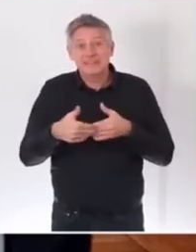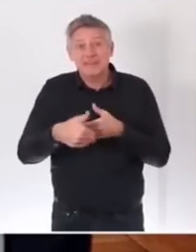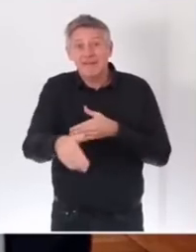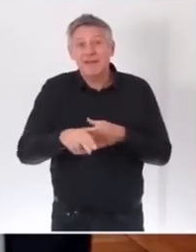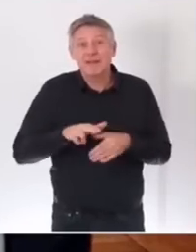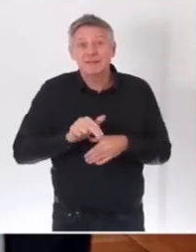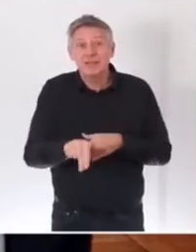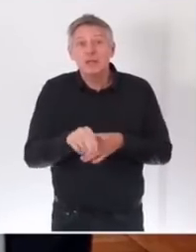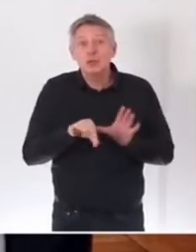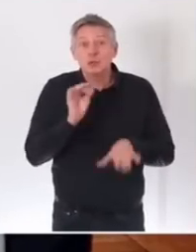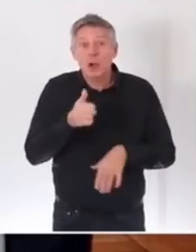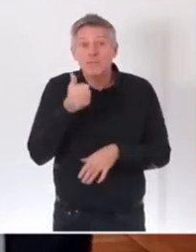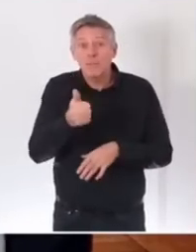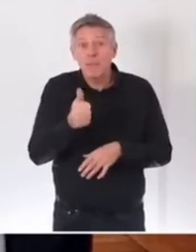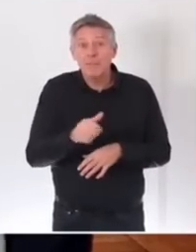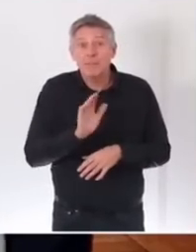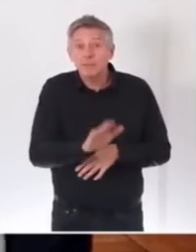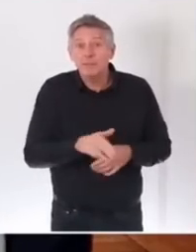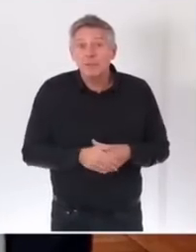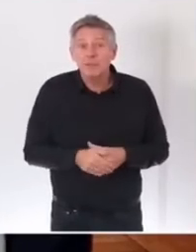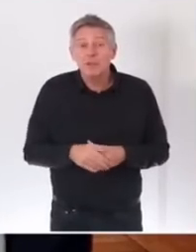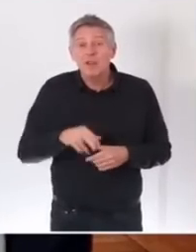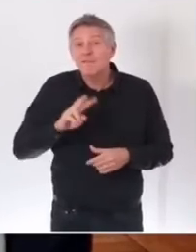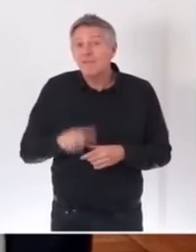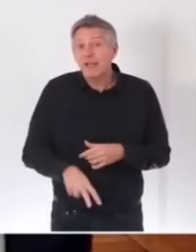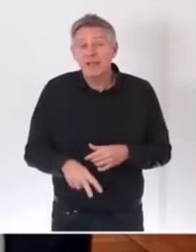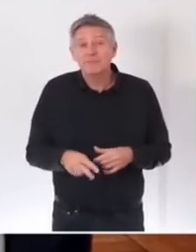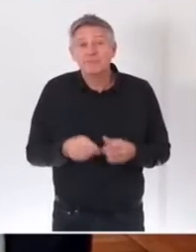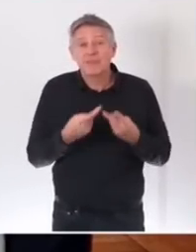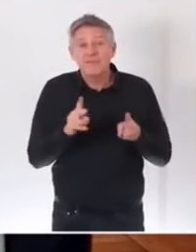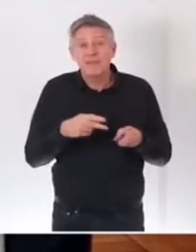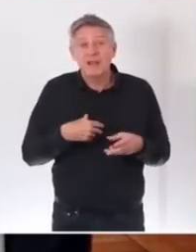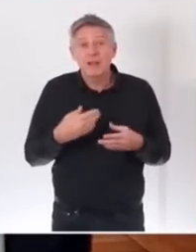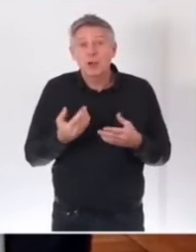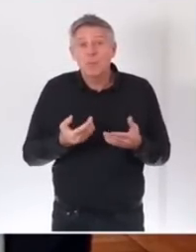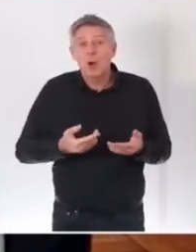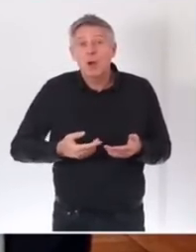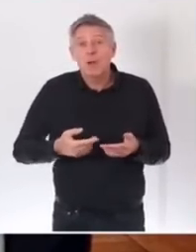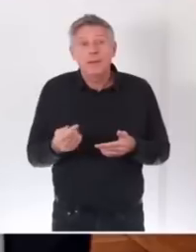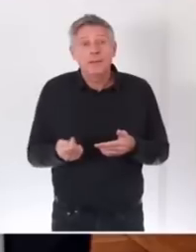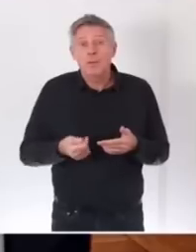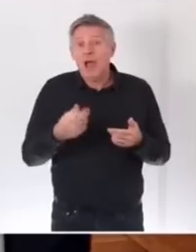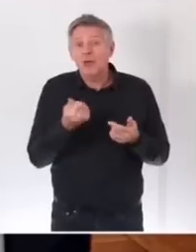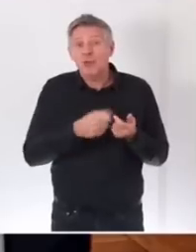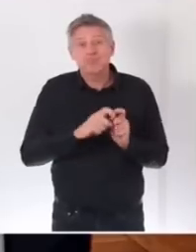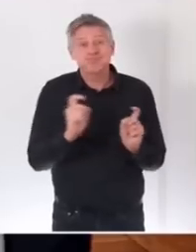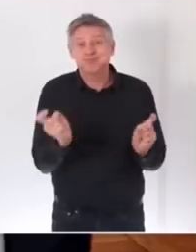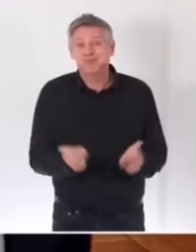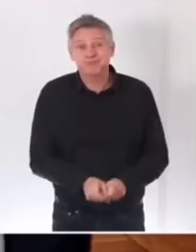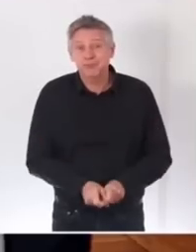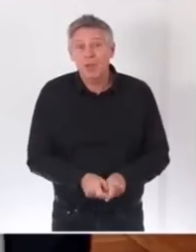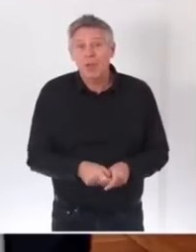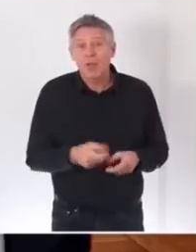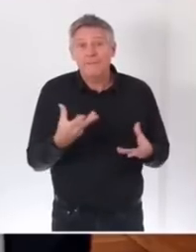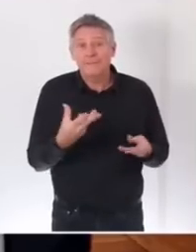qui avez fait ce choix-là. Vous êtes en train de ruiner cette ville. Et le choc de 16,5 millions, il aurait pu être